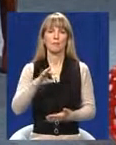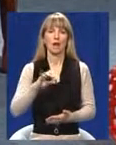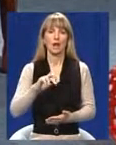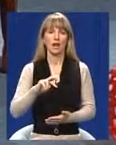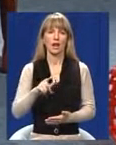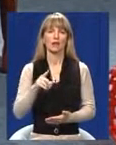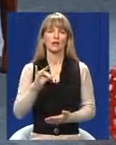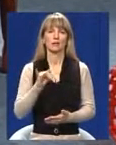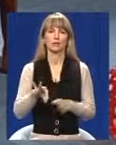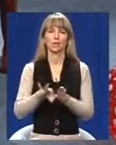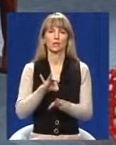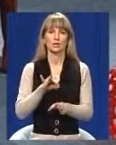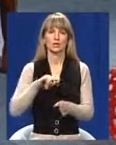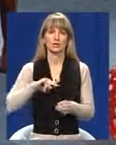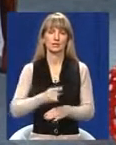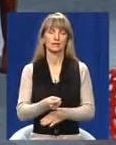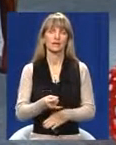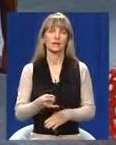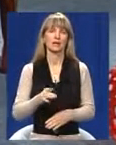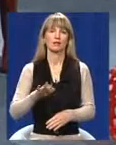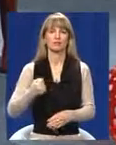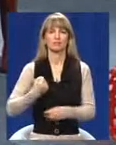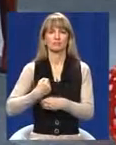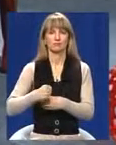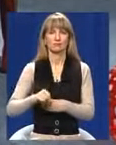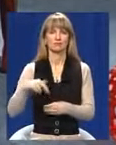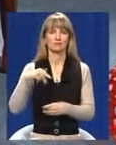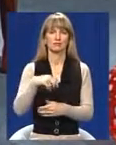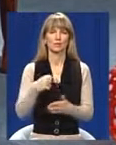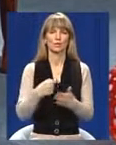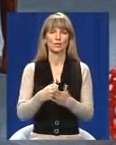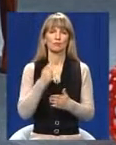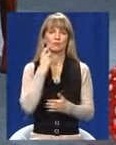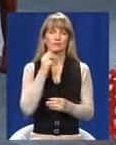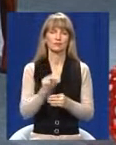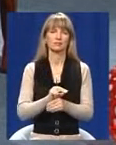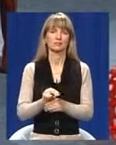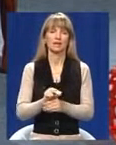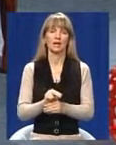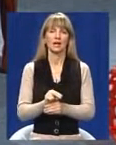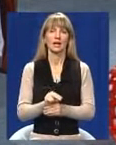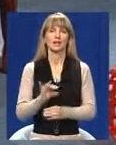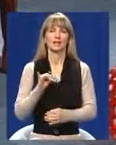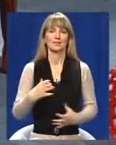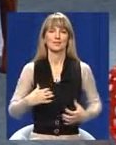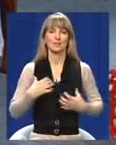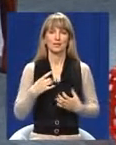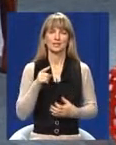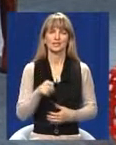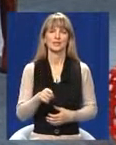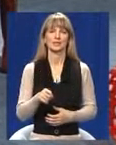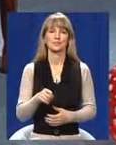і створюється карієс, котрий нас змушує йти до цих людей, стоматологів, та лякатися їх